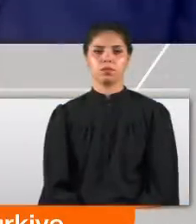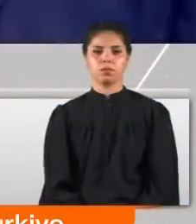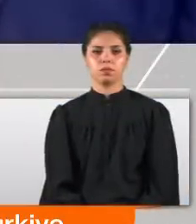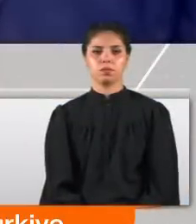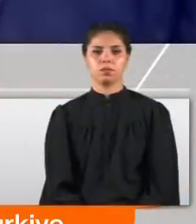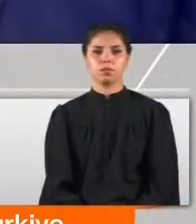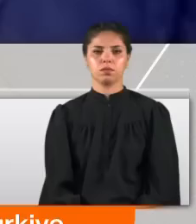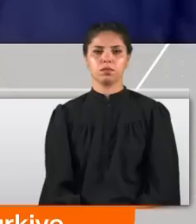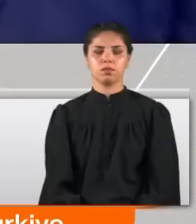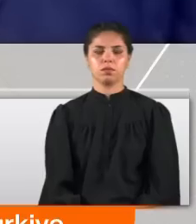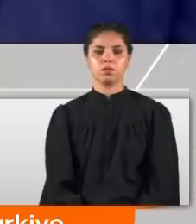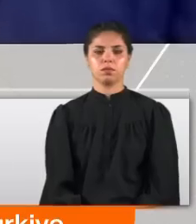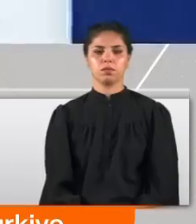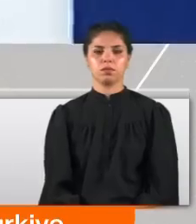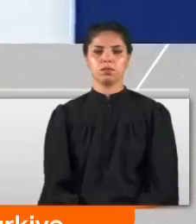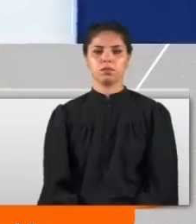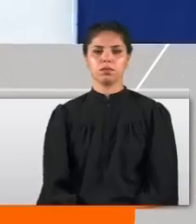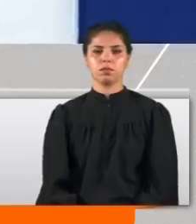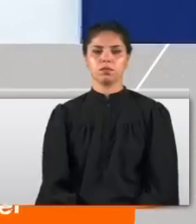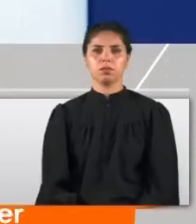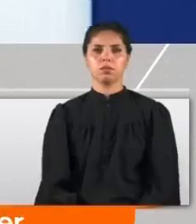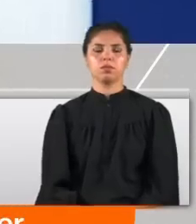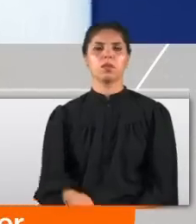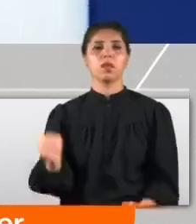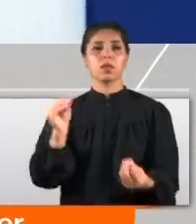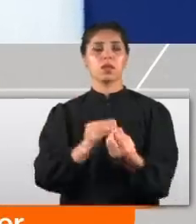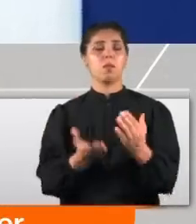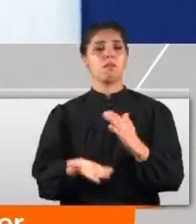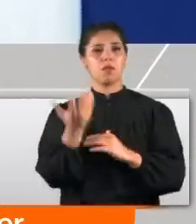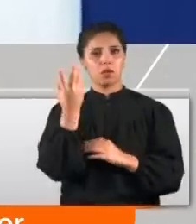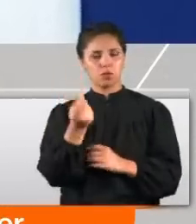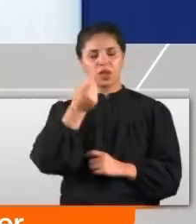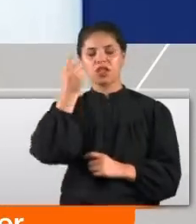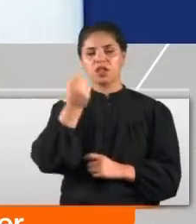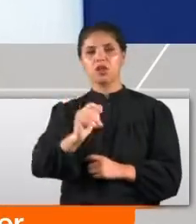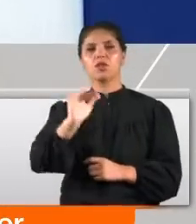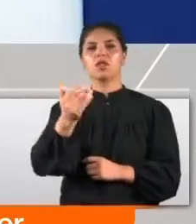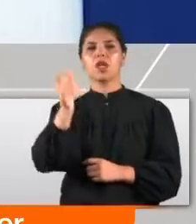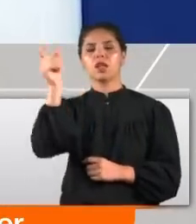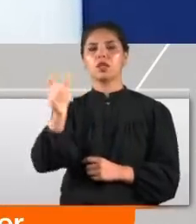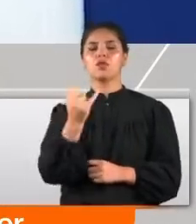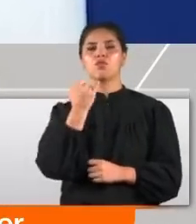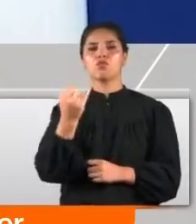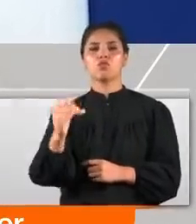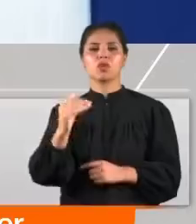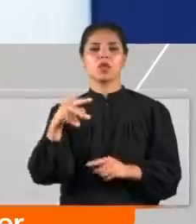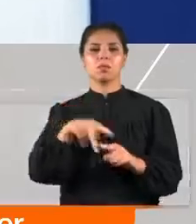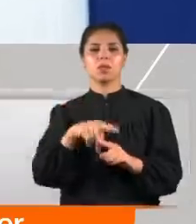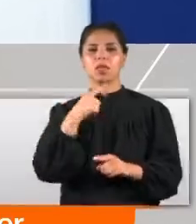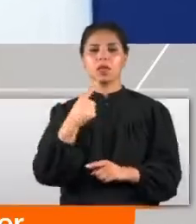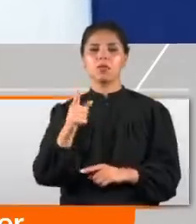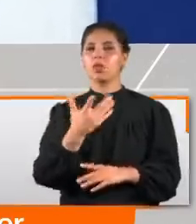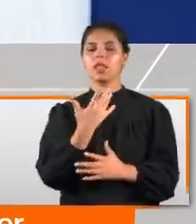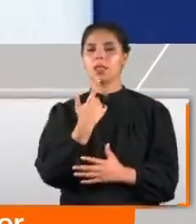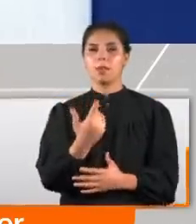kim taksi yolcusunu taşırdık. Yeterince zam yapılırsa gerçek taksi müşterisi taksiye biner dediniz. Ne